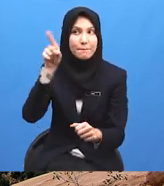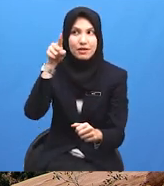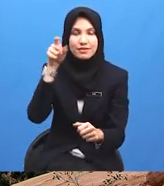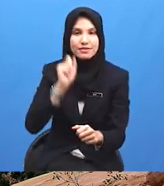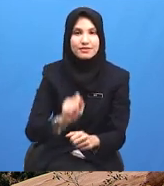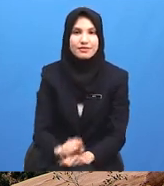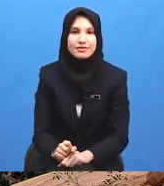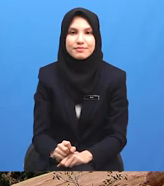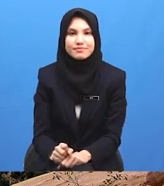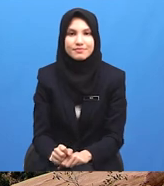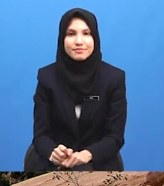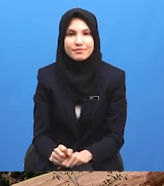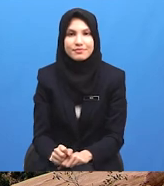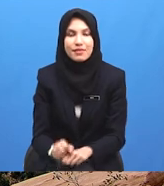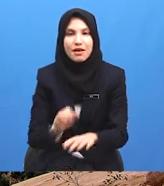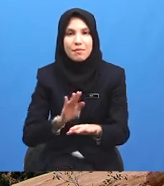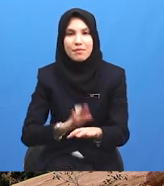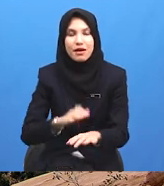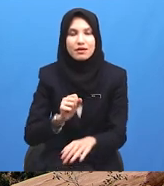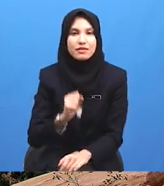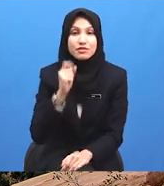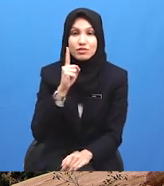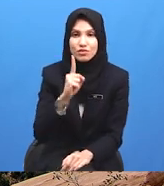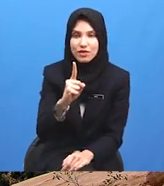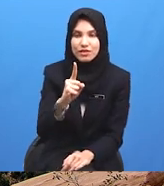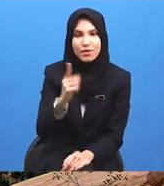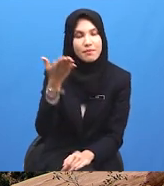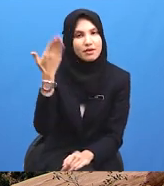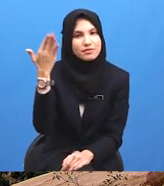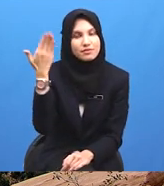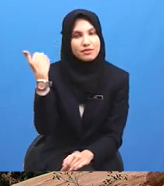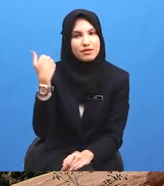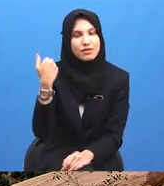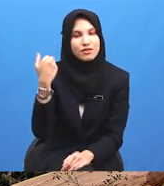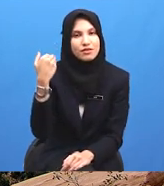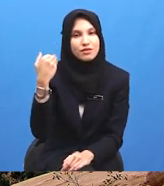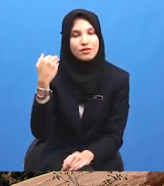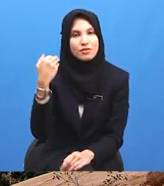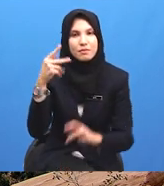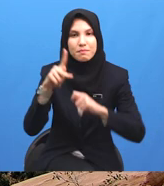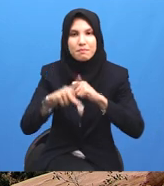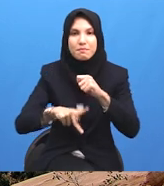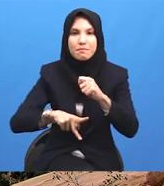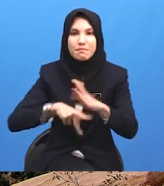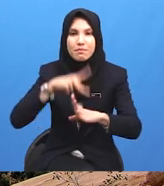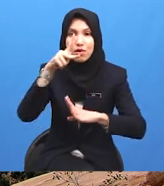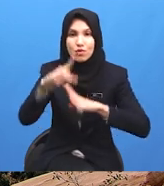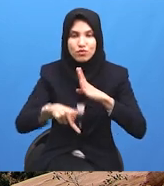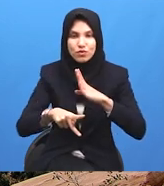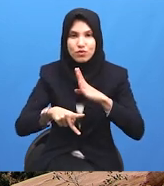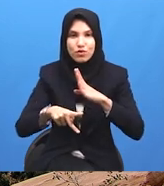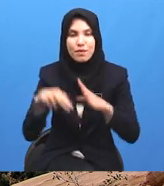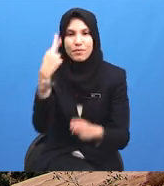matahari. Pada suatu masa dahulu, Pluto merupakan planet